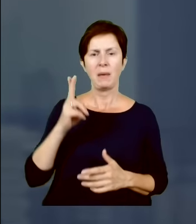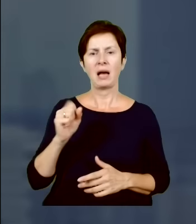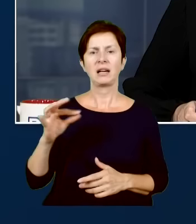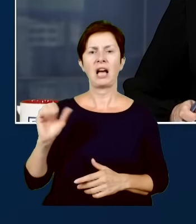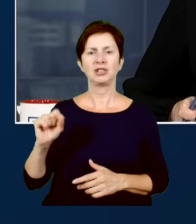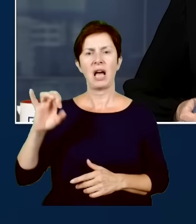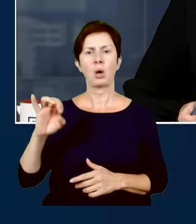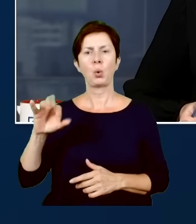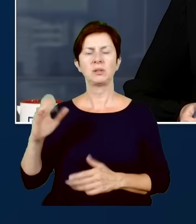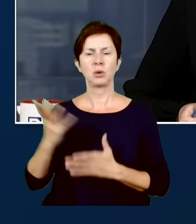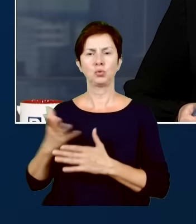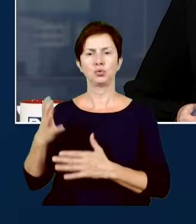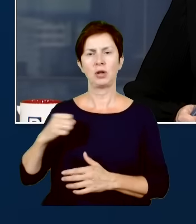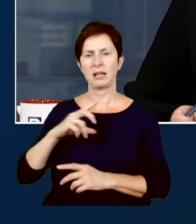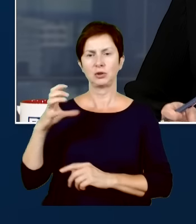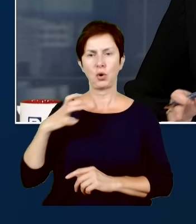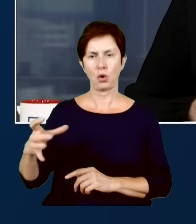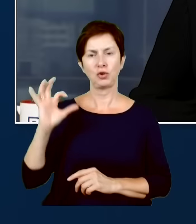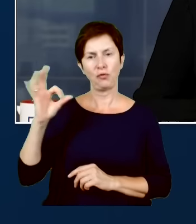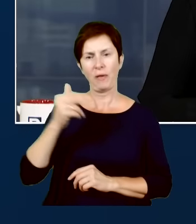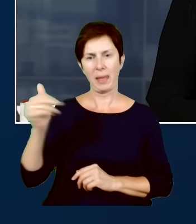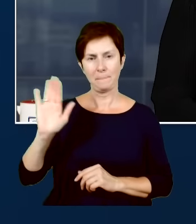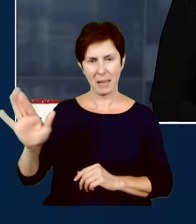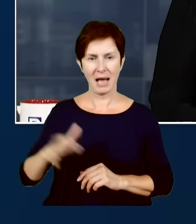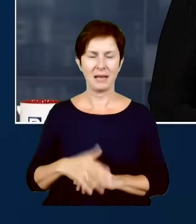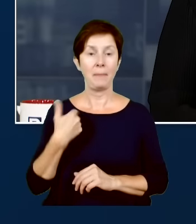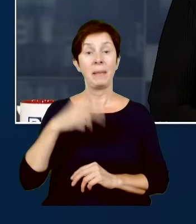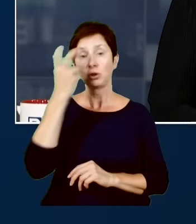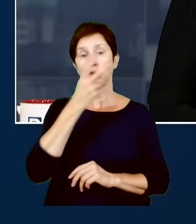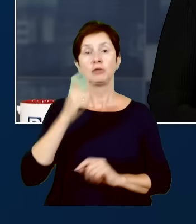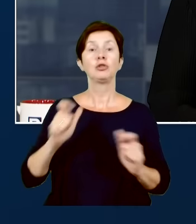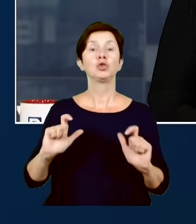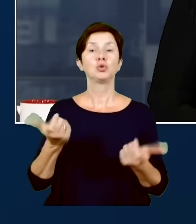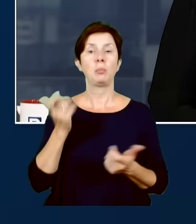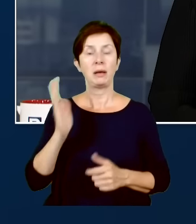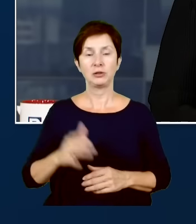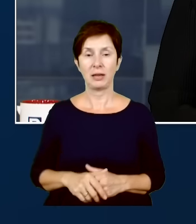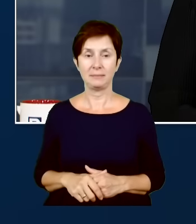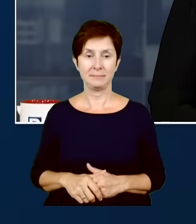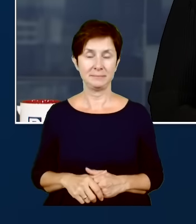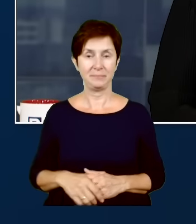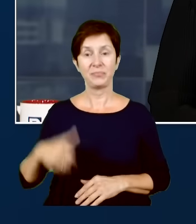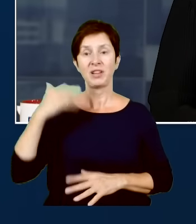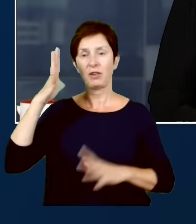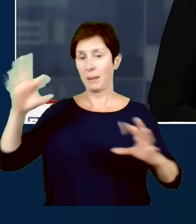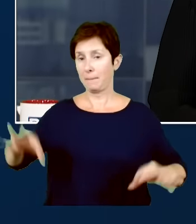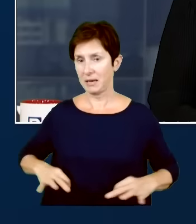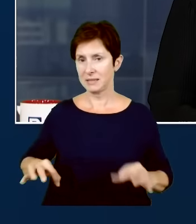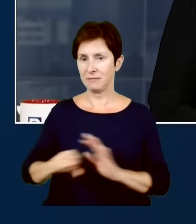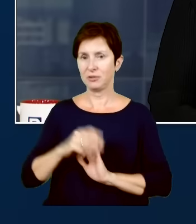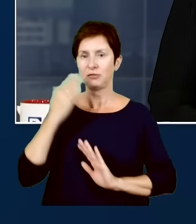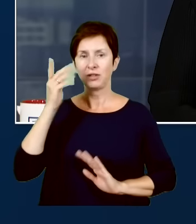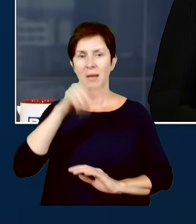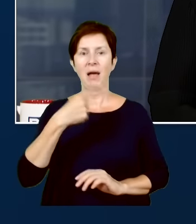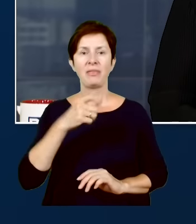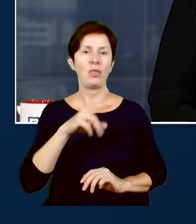i ze swoimi tematami i bardzo jestem ciekawa co tam dzisiaj Witam państwa bardzo serdecznie witam cię Danusiu Bardzo serdecznie